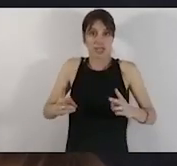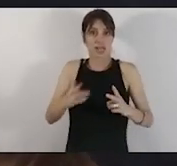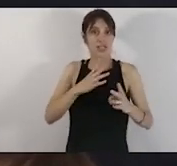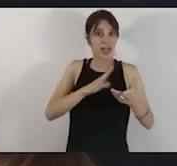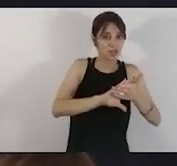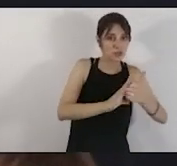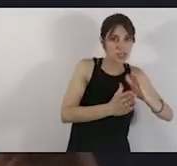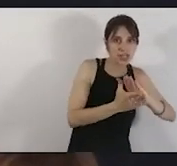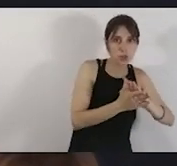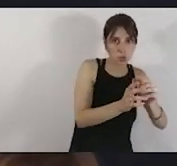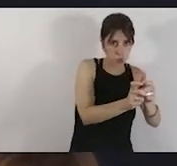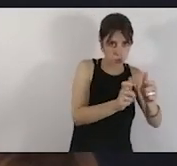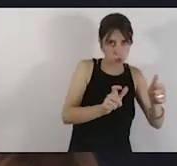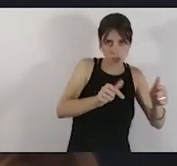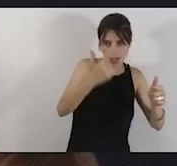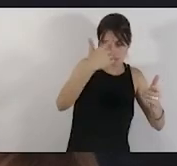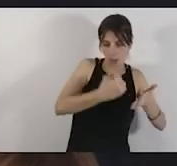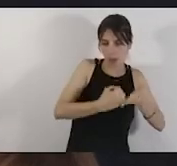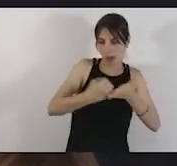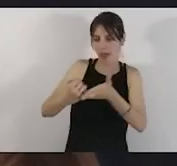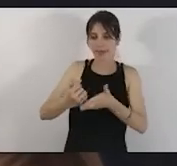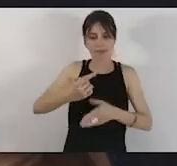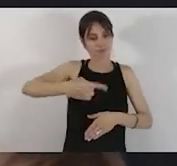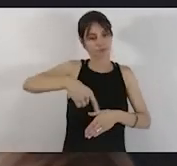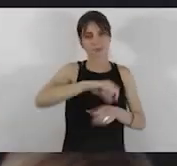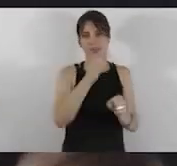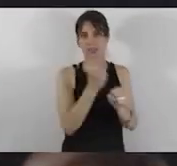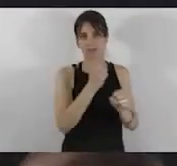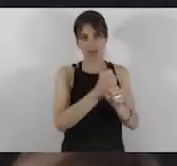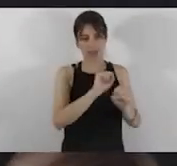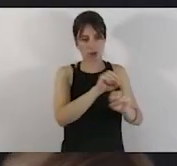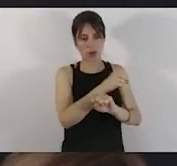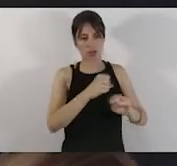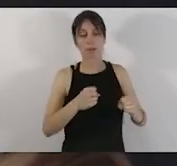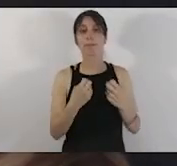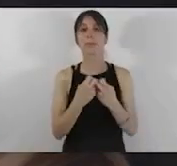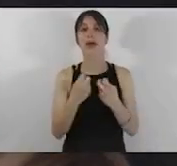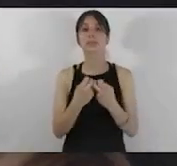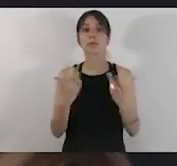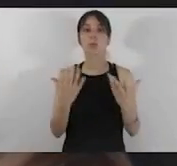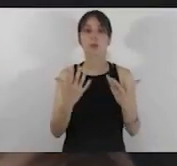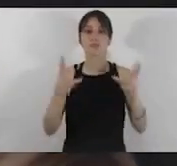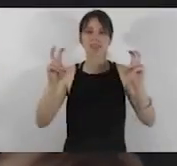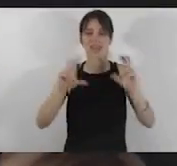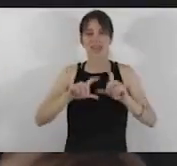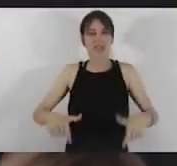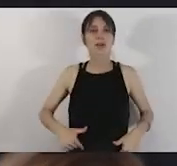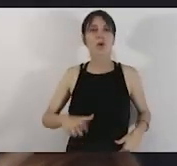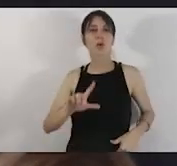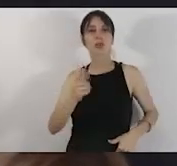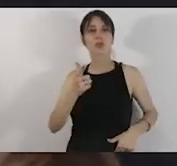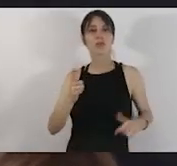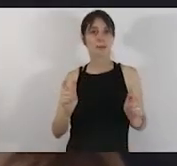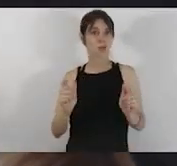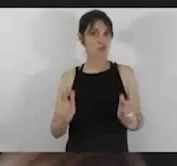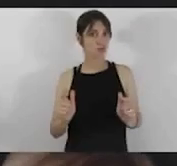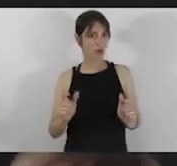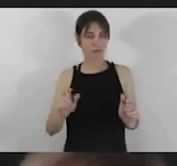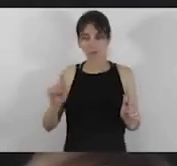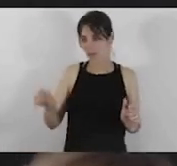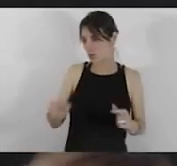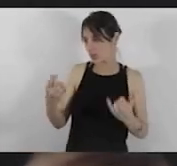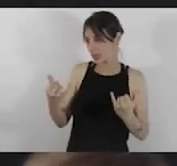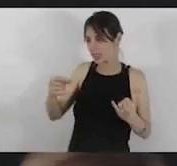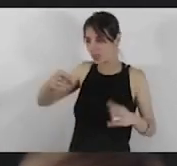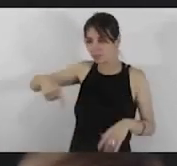personnes et qui font un travail merveilleux. Je citerai par exemple l'école de de la deuxième chance que, bien entendu, ici,